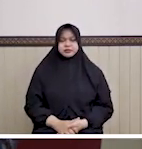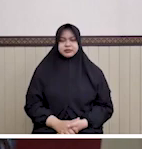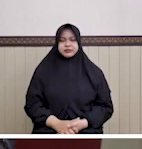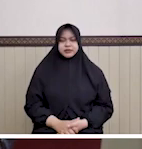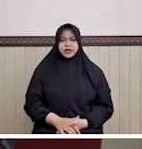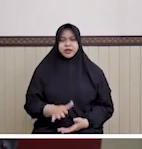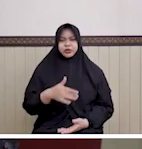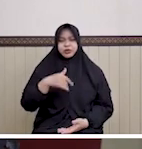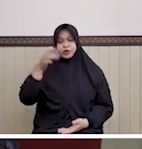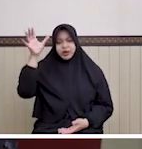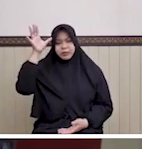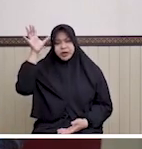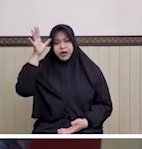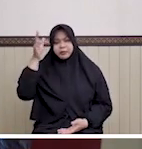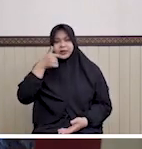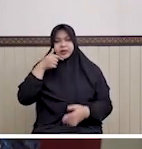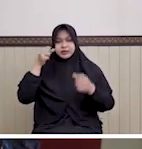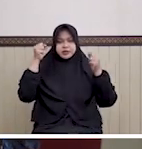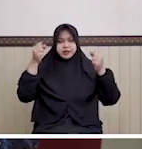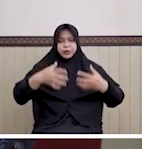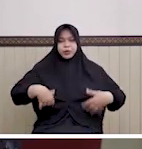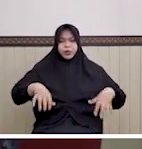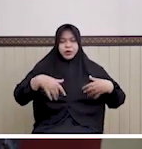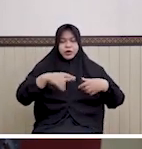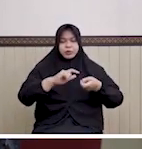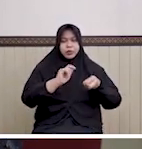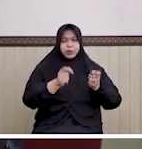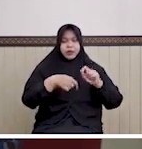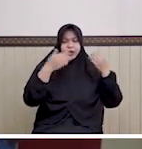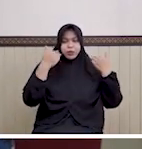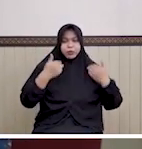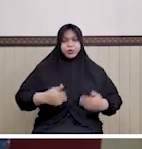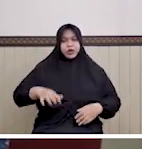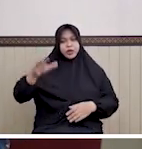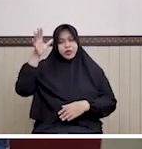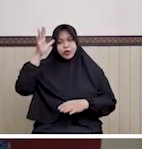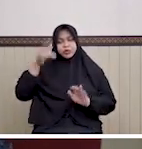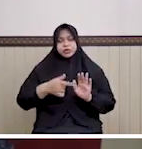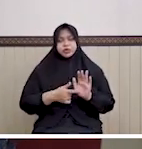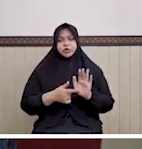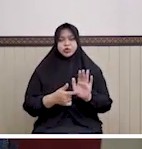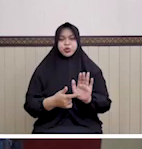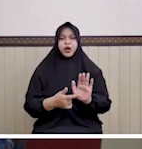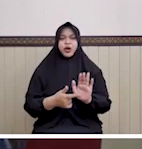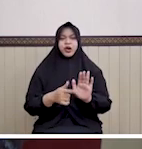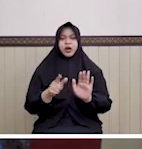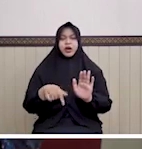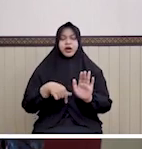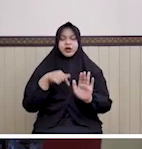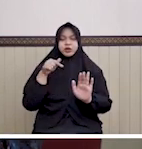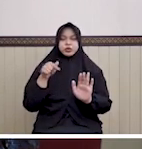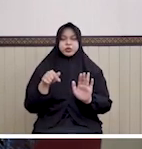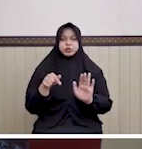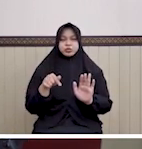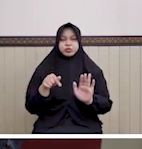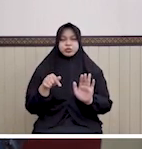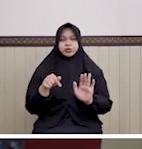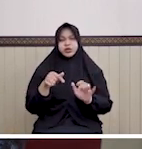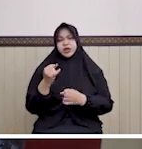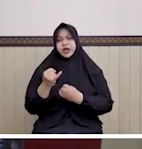karena dia tidak faham Kespro kan tidak tahu ya perubahan yang ada di dalam tubuhnya akhirnya di tunjukkanlah Nah di situ nanti